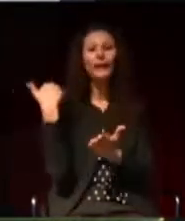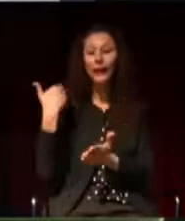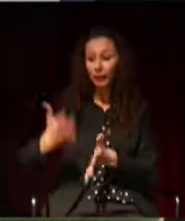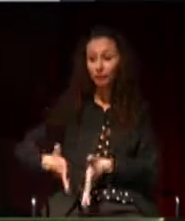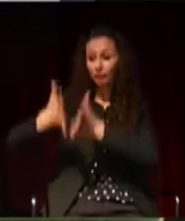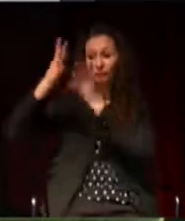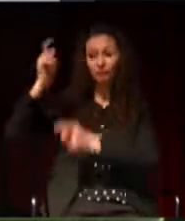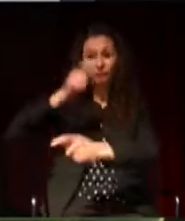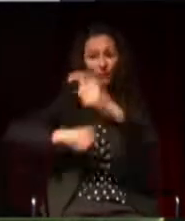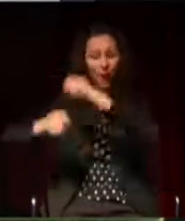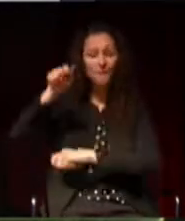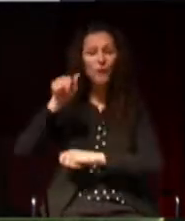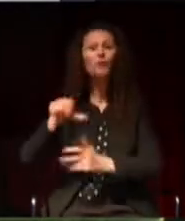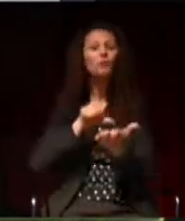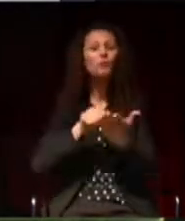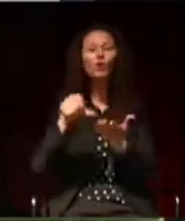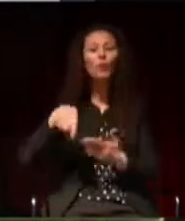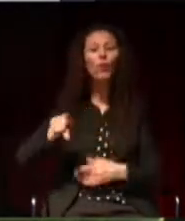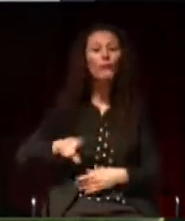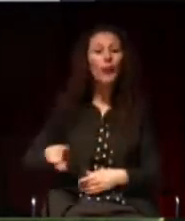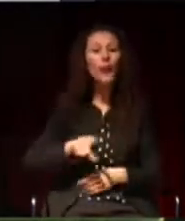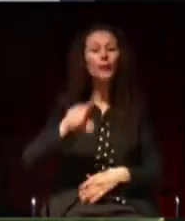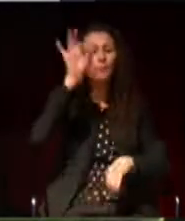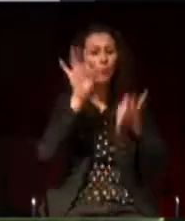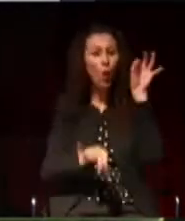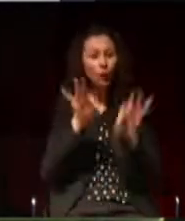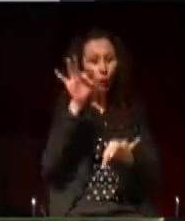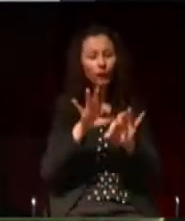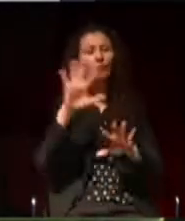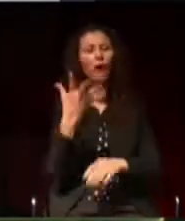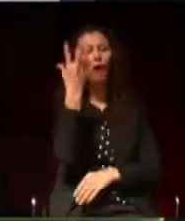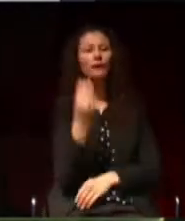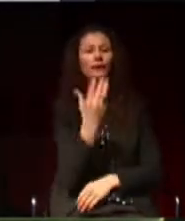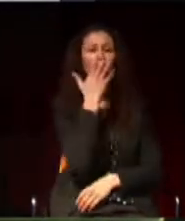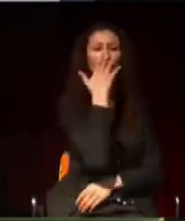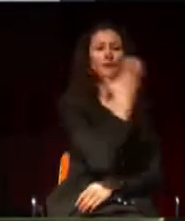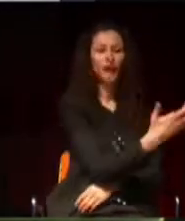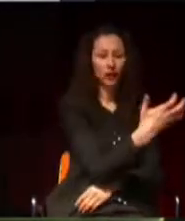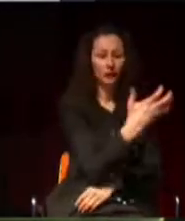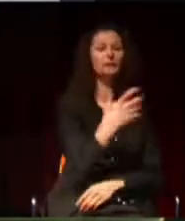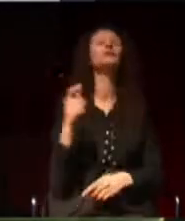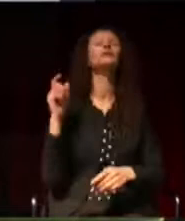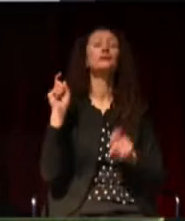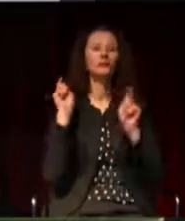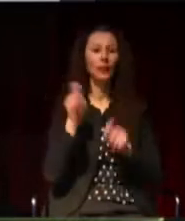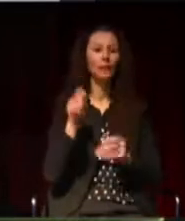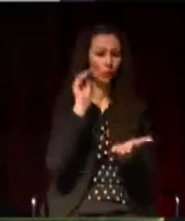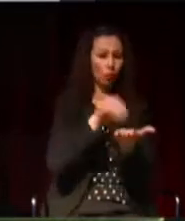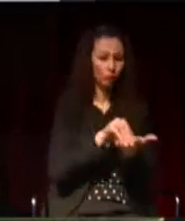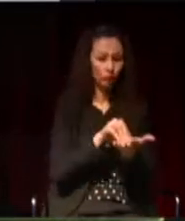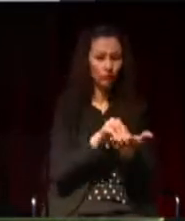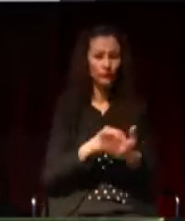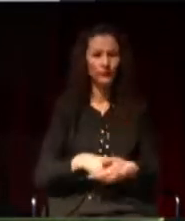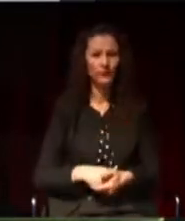yapının bütün bu denetim ve kontrolünü daha iyi sağlansın diye yapıldı bu da.